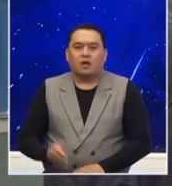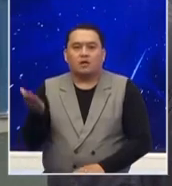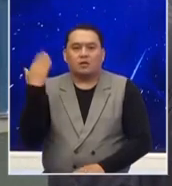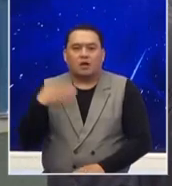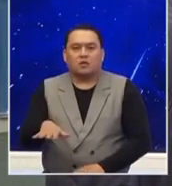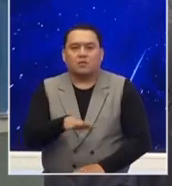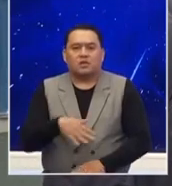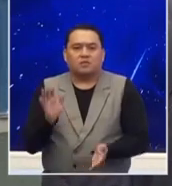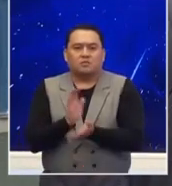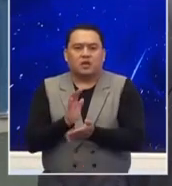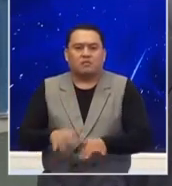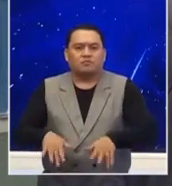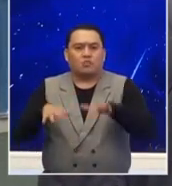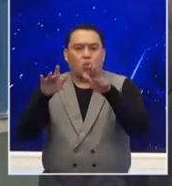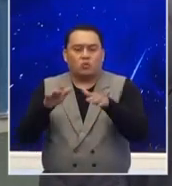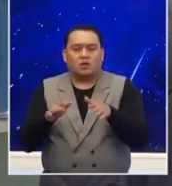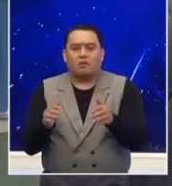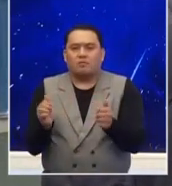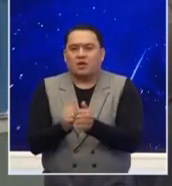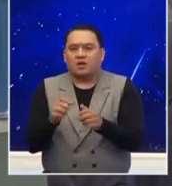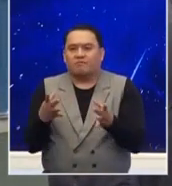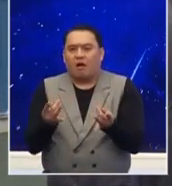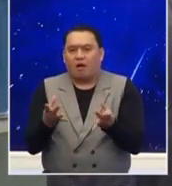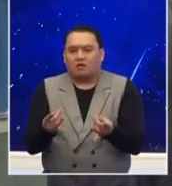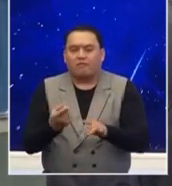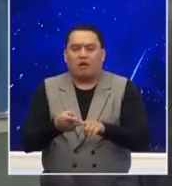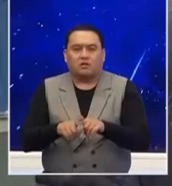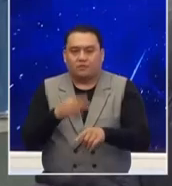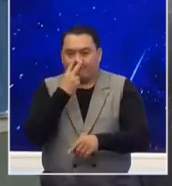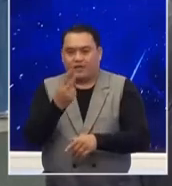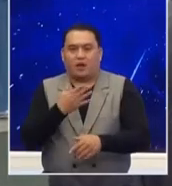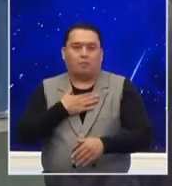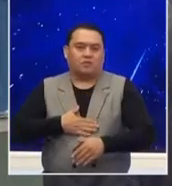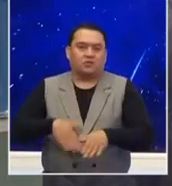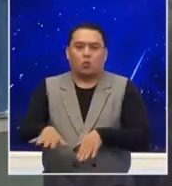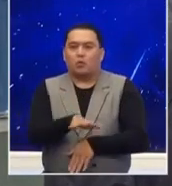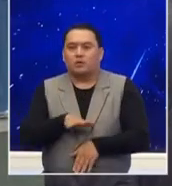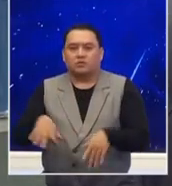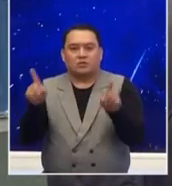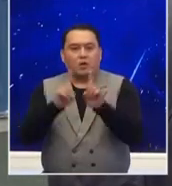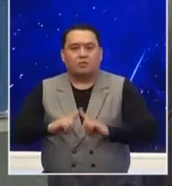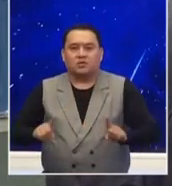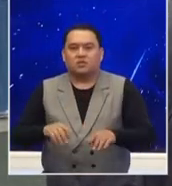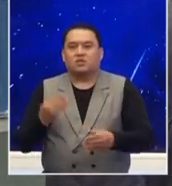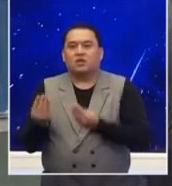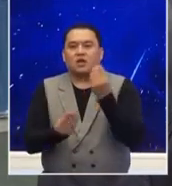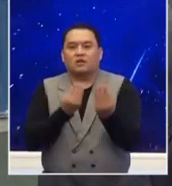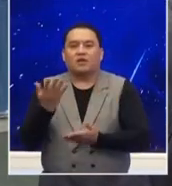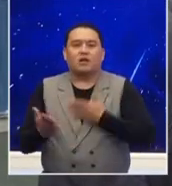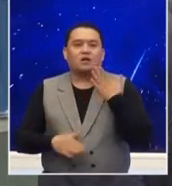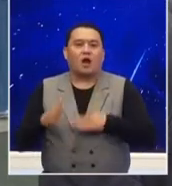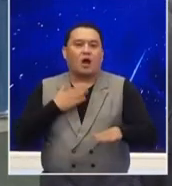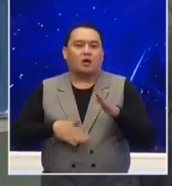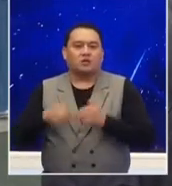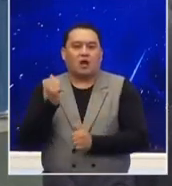Раньше двор был пыльным и замусоренным. Вдоль все было в грязи. Теперь, как сами видите, прилегающую территорию не узнать. Детвора радуется. Каждый